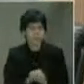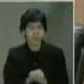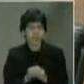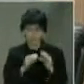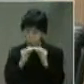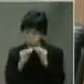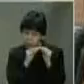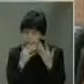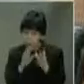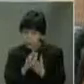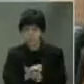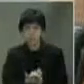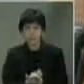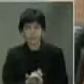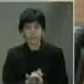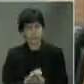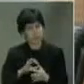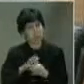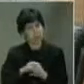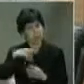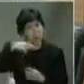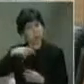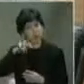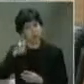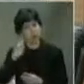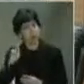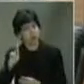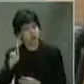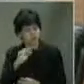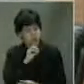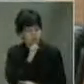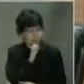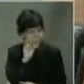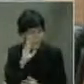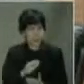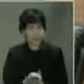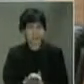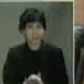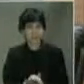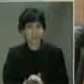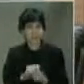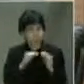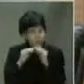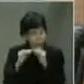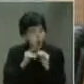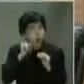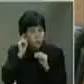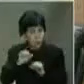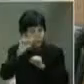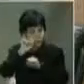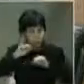ให้พระราชกำหนดไม่ใช่ความลับนะประชุมแล้วต้องประกา